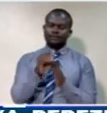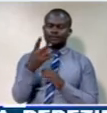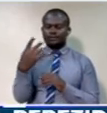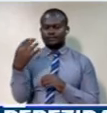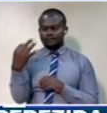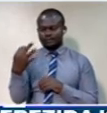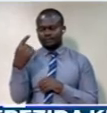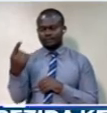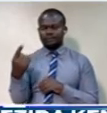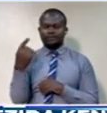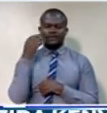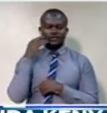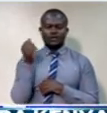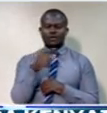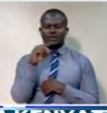31 Mutarama